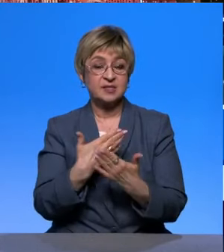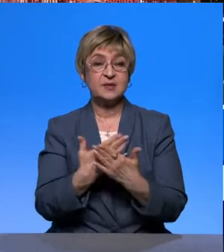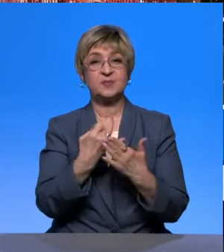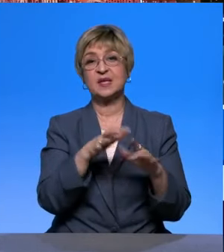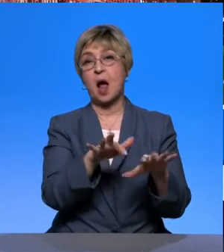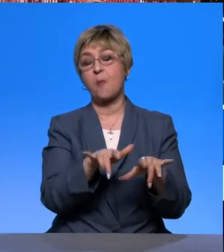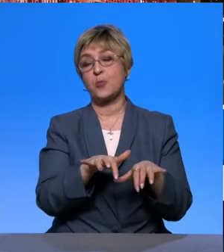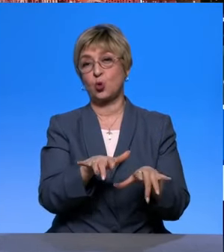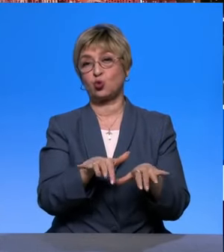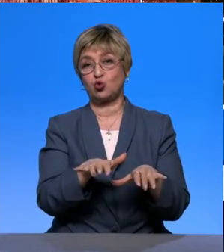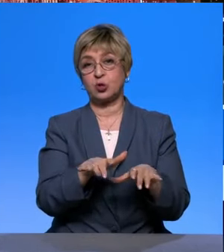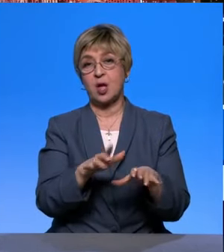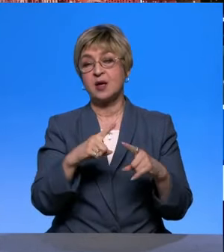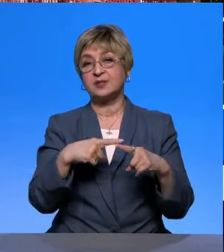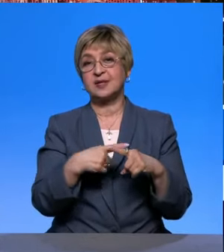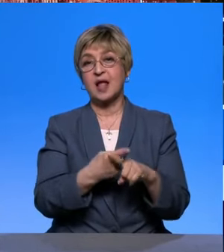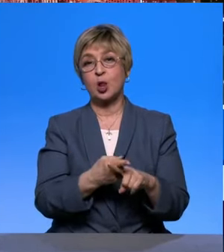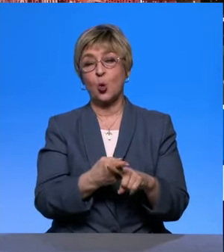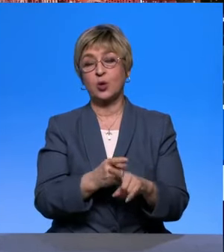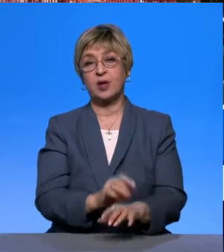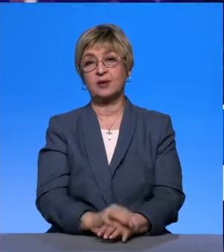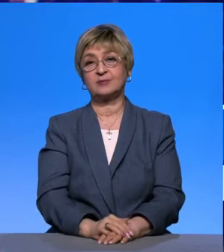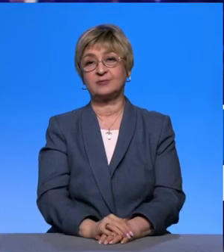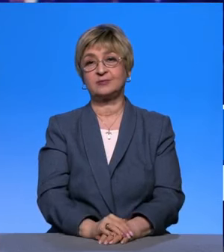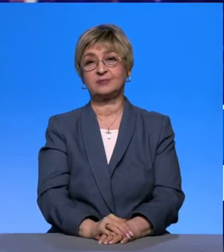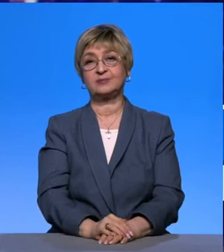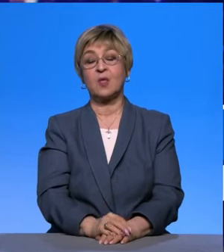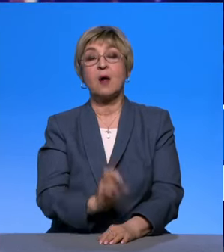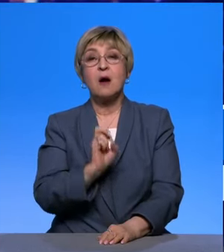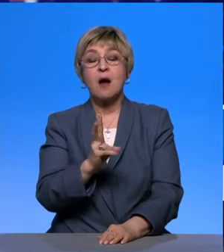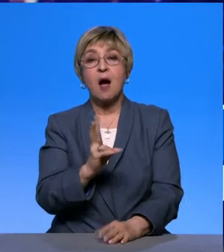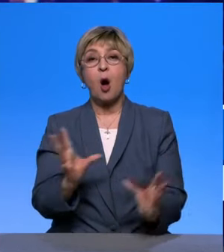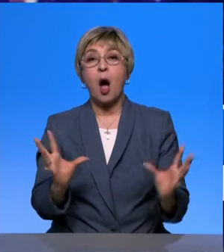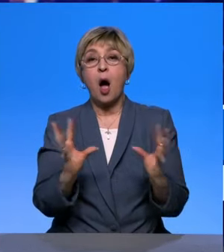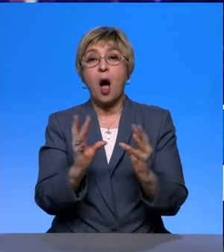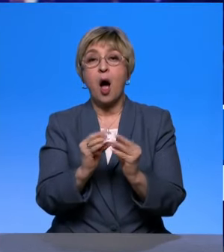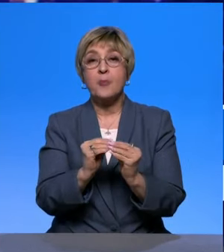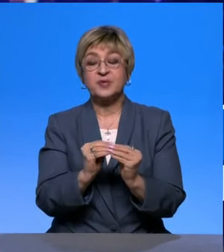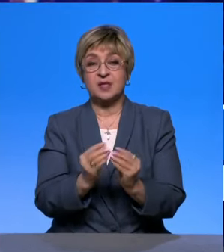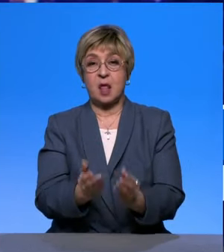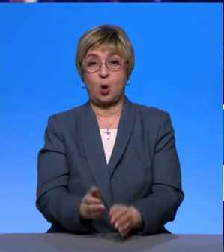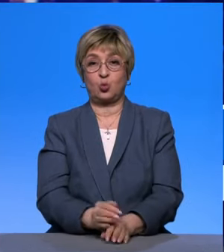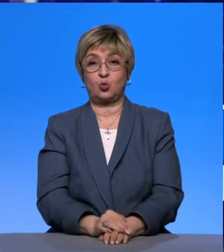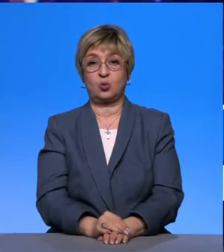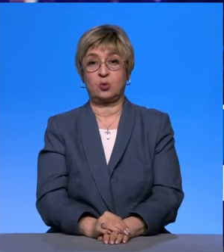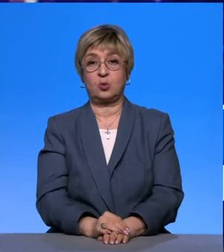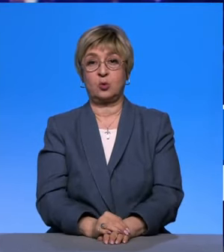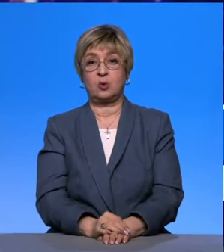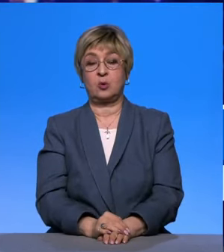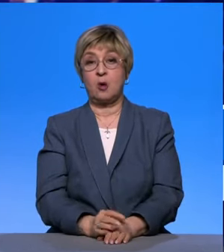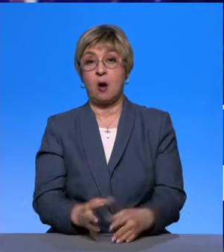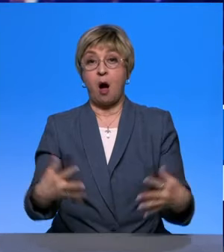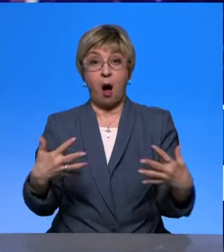вот технологичная подкованность и активность. Как объединяют? Ну, нет, а объединяют просто,